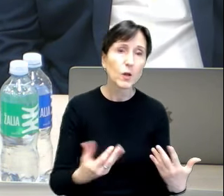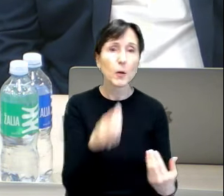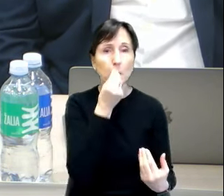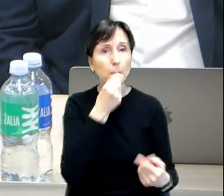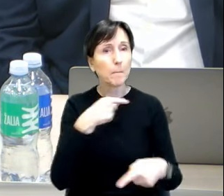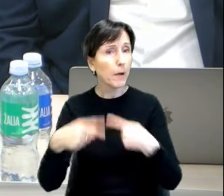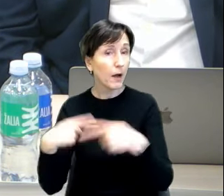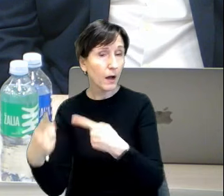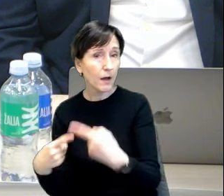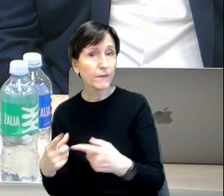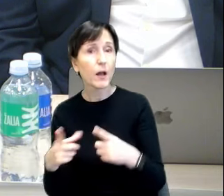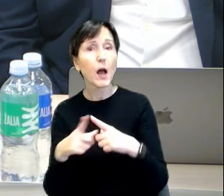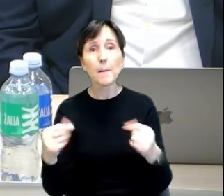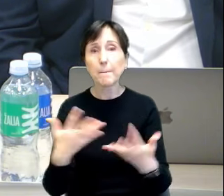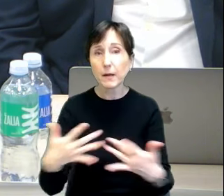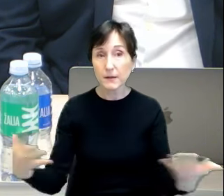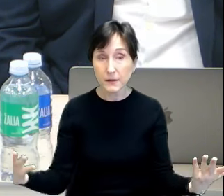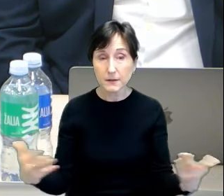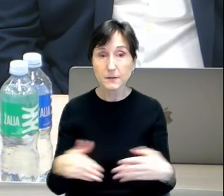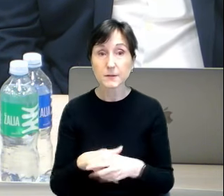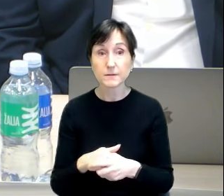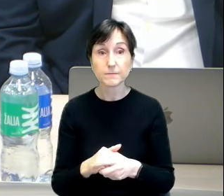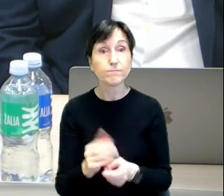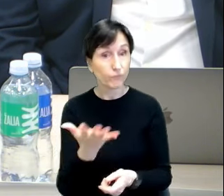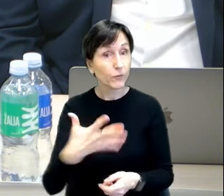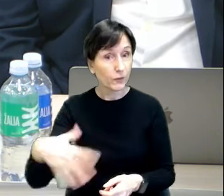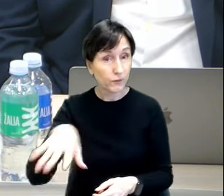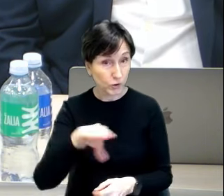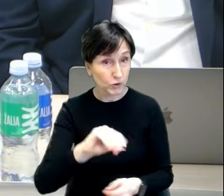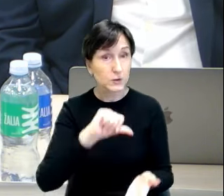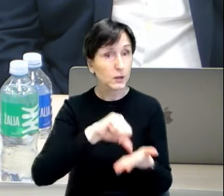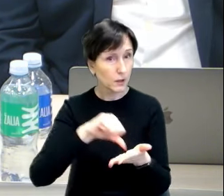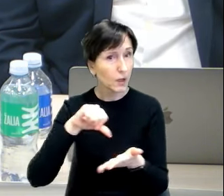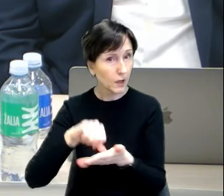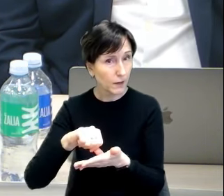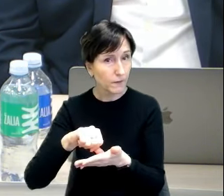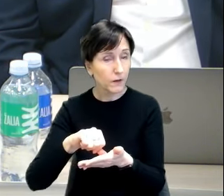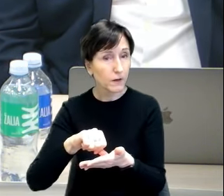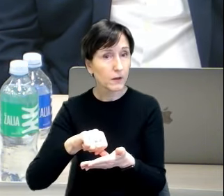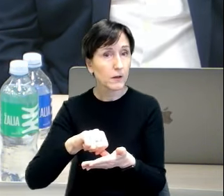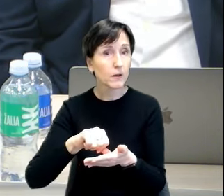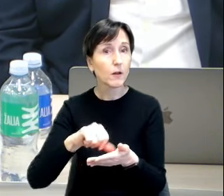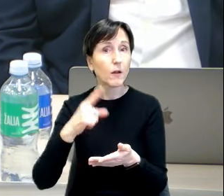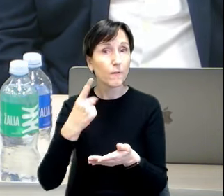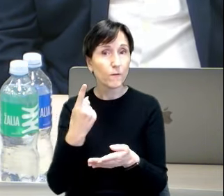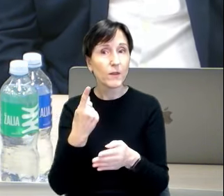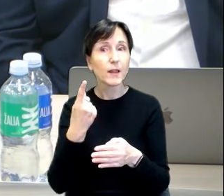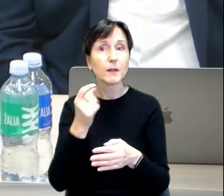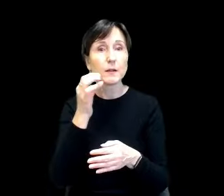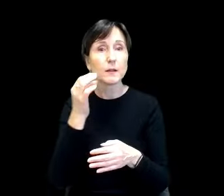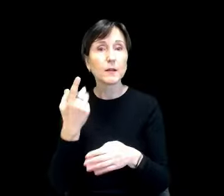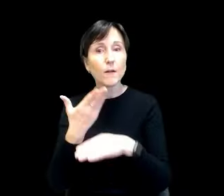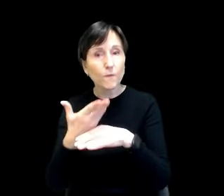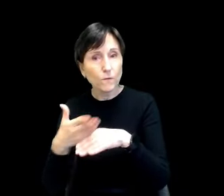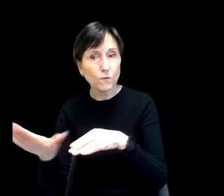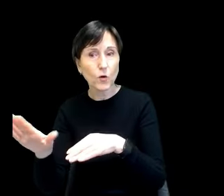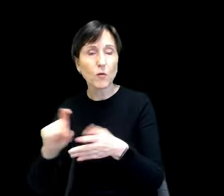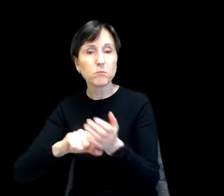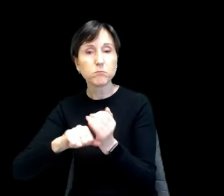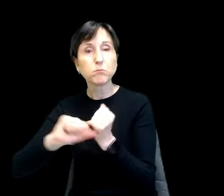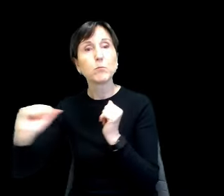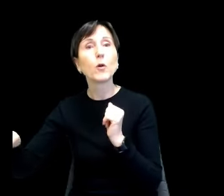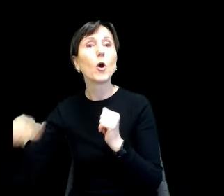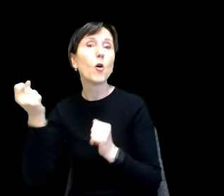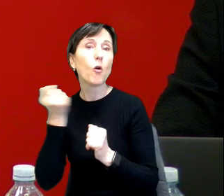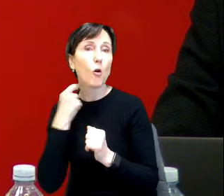amatais ar visi dalyviai išskyrus prekiaujančius alkoholiu čia pirmas klausimas